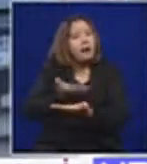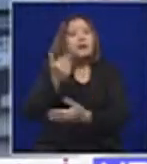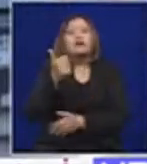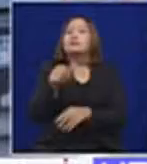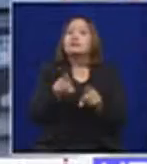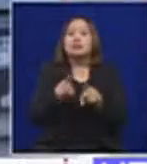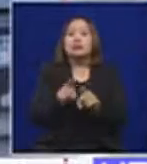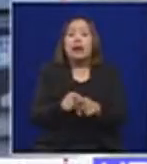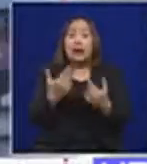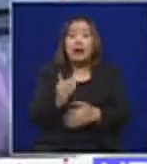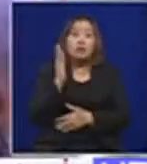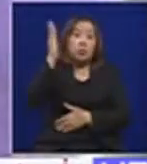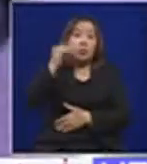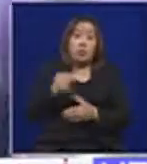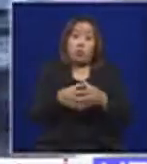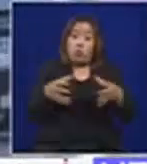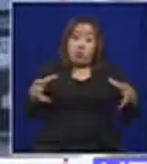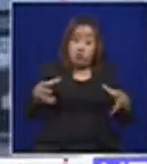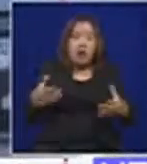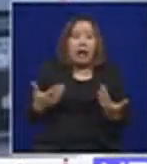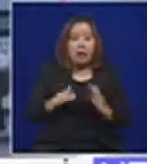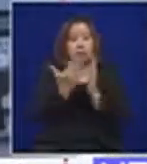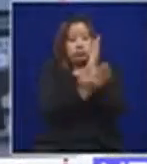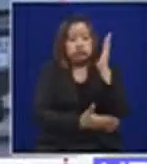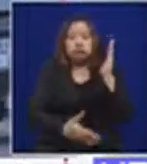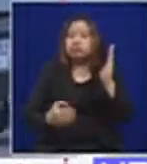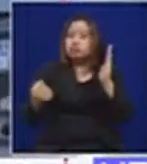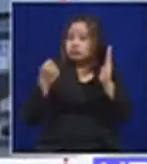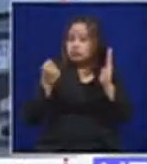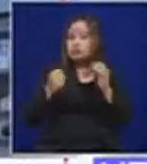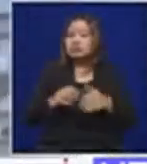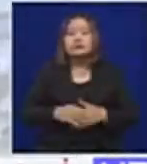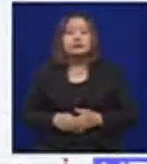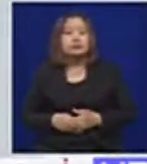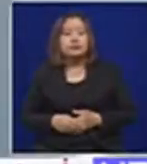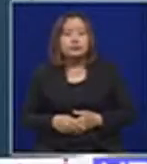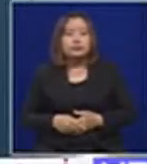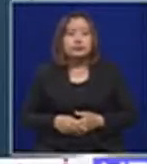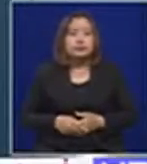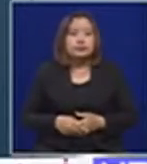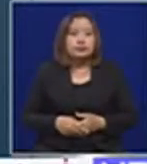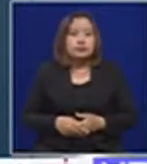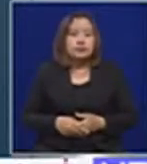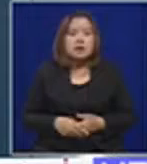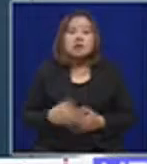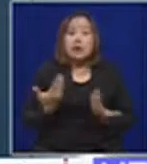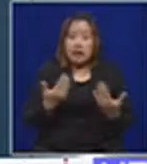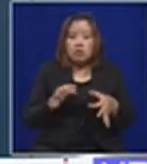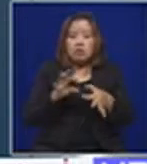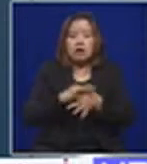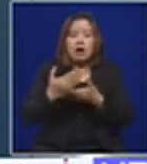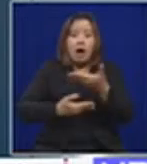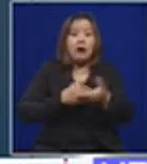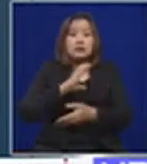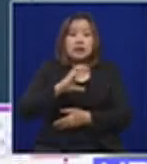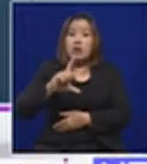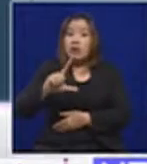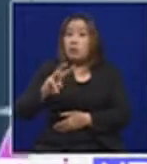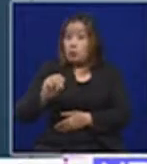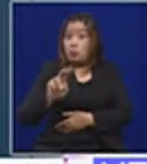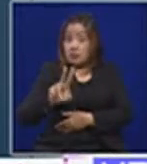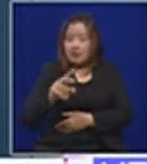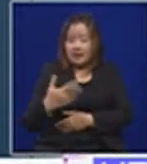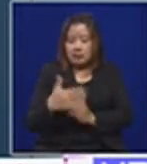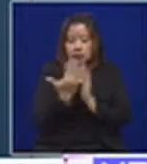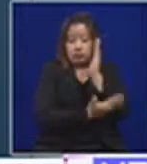าลและขยายตัวเข้าสู่ตลาด CLMV ได้อย่างแข็งแกร่ง CLMV เนี่ยต้องมอง3ปีเป็นอย่างน้อย